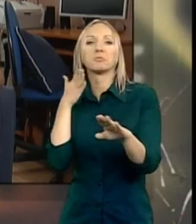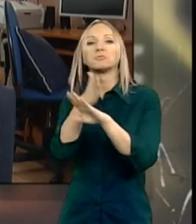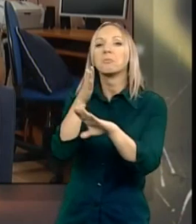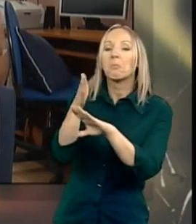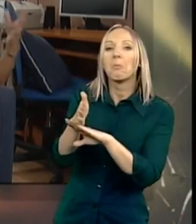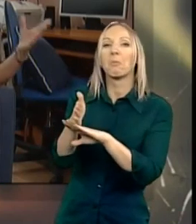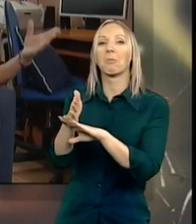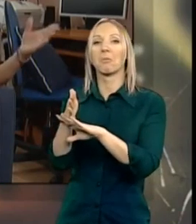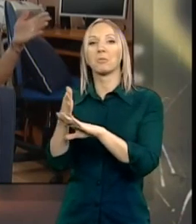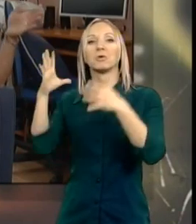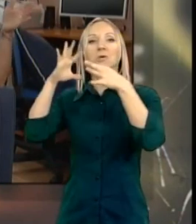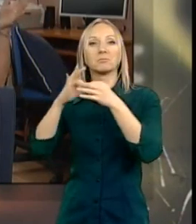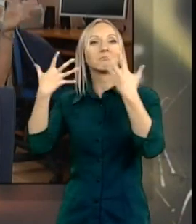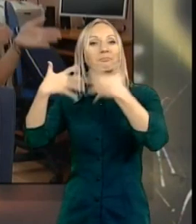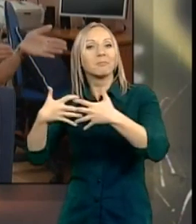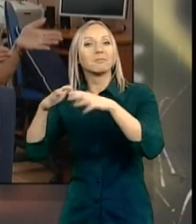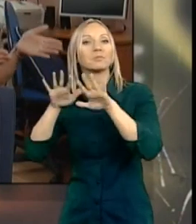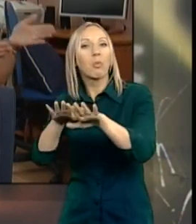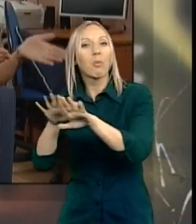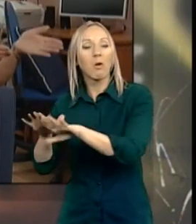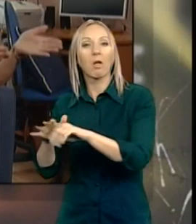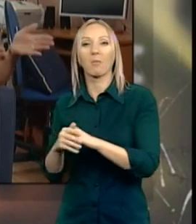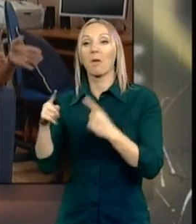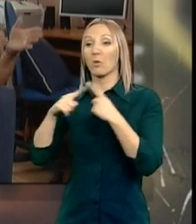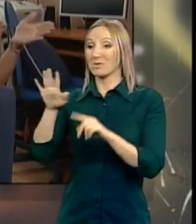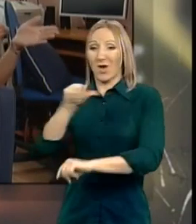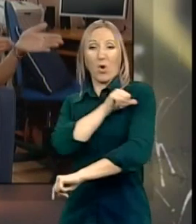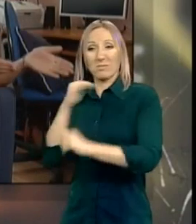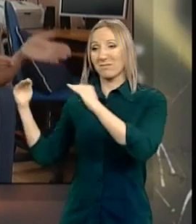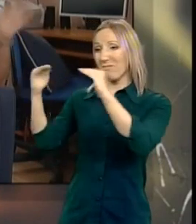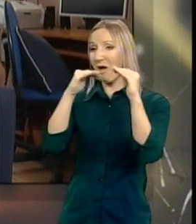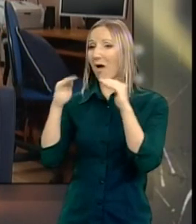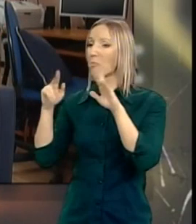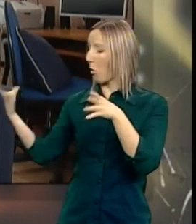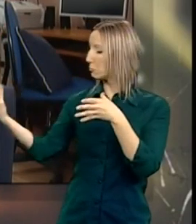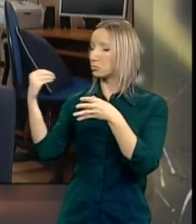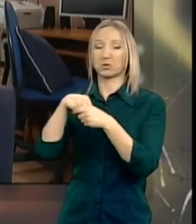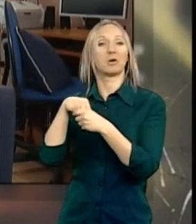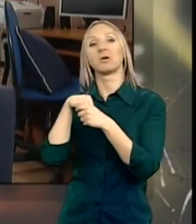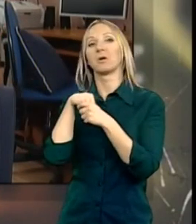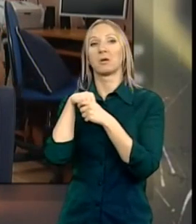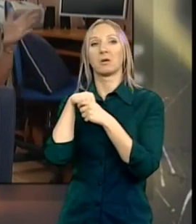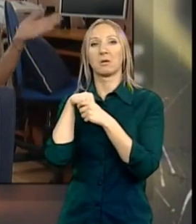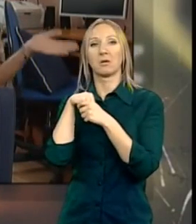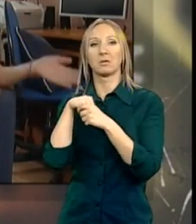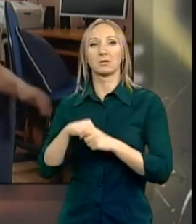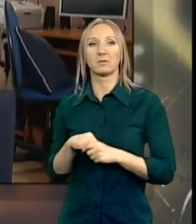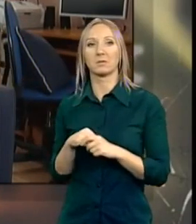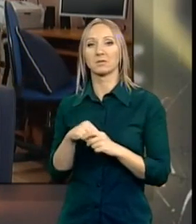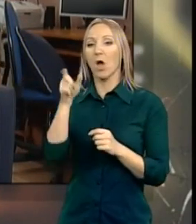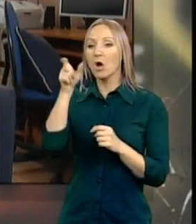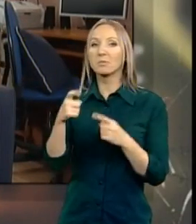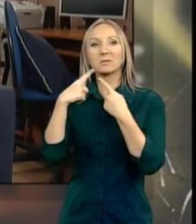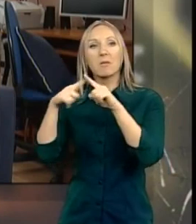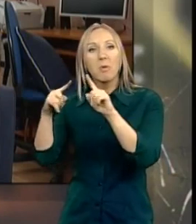da se uklopi i u svoju vršnjačku populaciju, znači sa ovaj, osobom sa